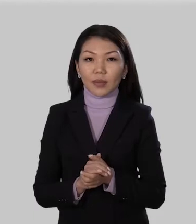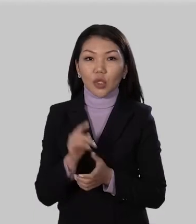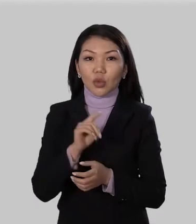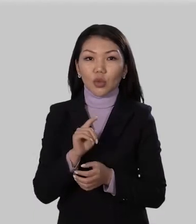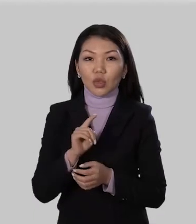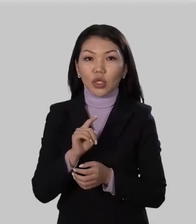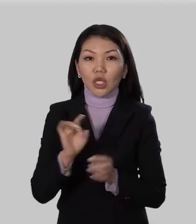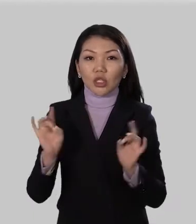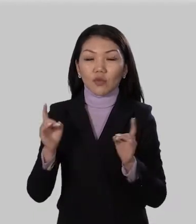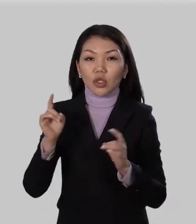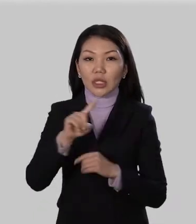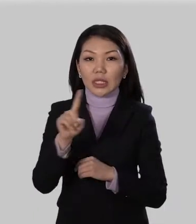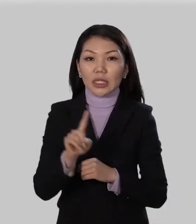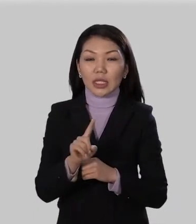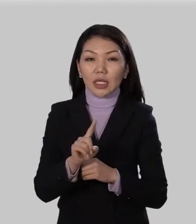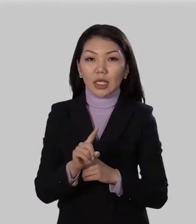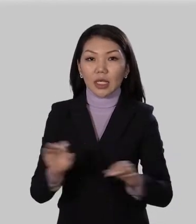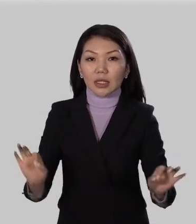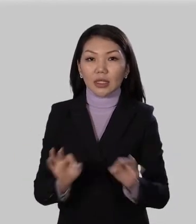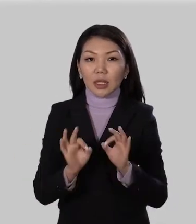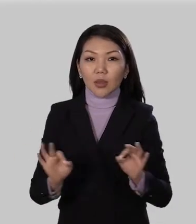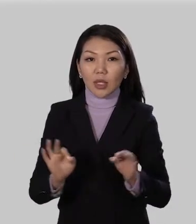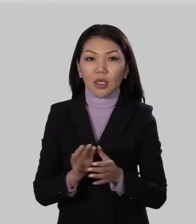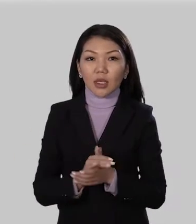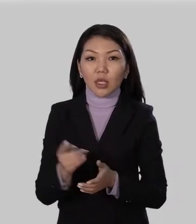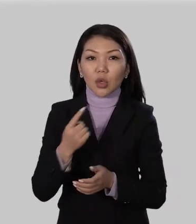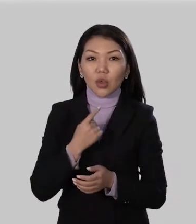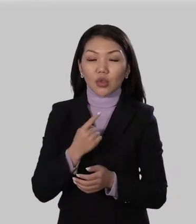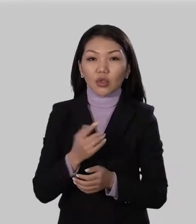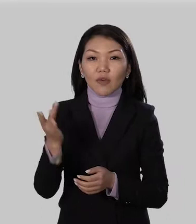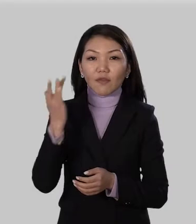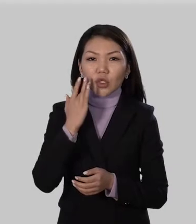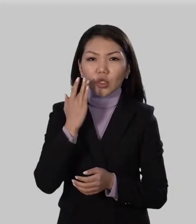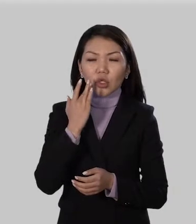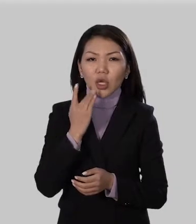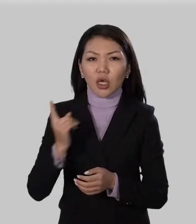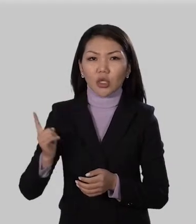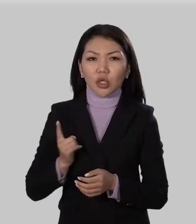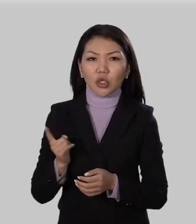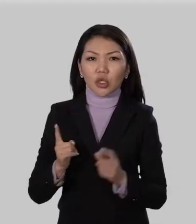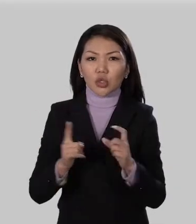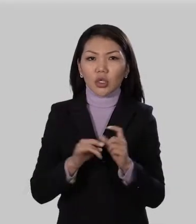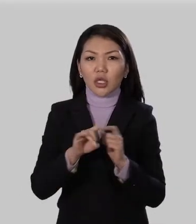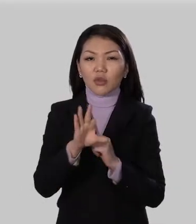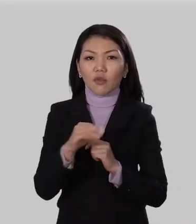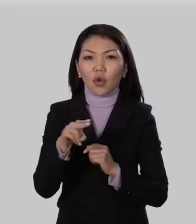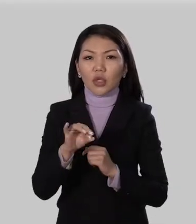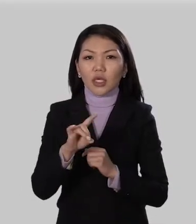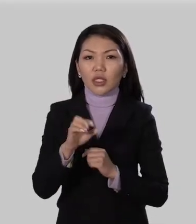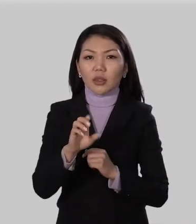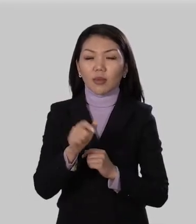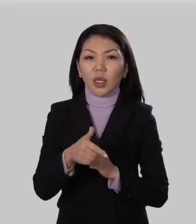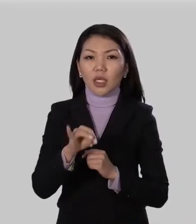Тут звонкий «з» запел звонким голосом, что он стоит всегда на страже слов «развод», «разбег», «изморис».